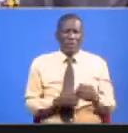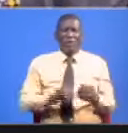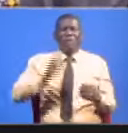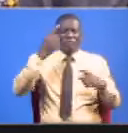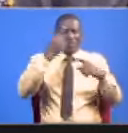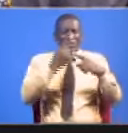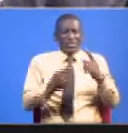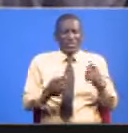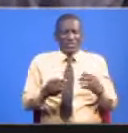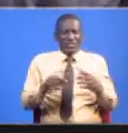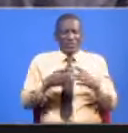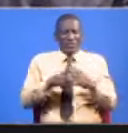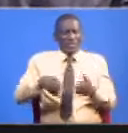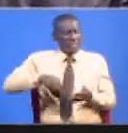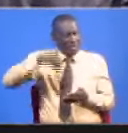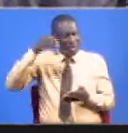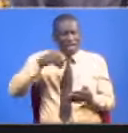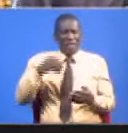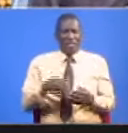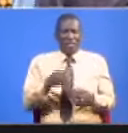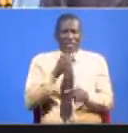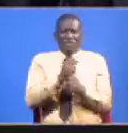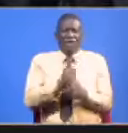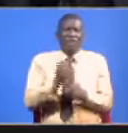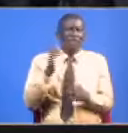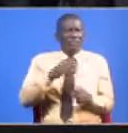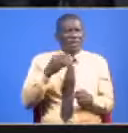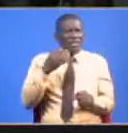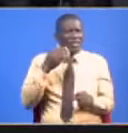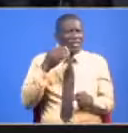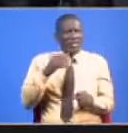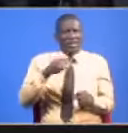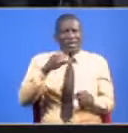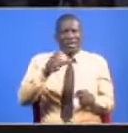first years have actually done their cuts.